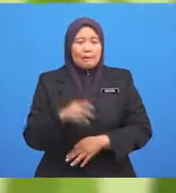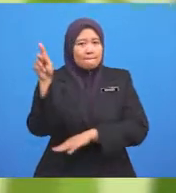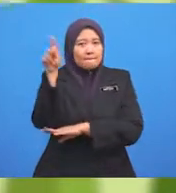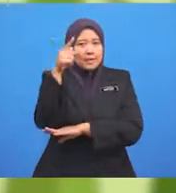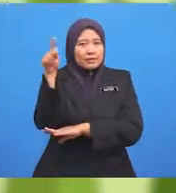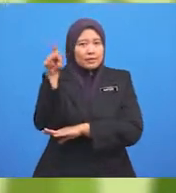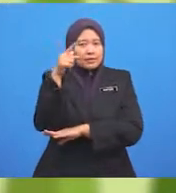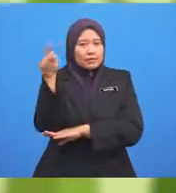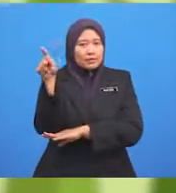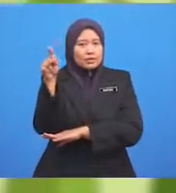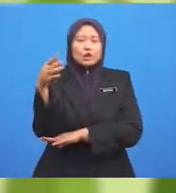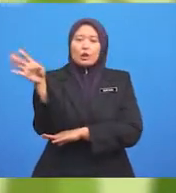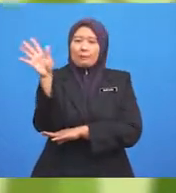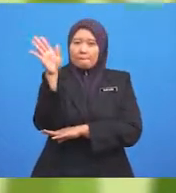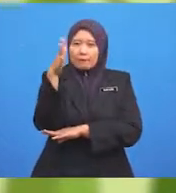panji-panji bendera